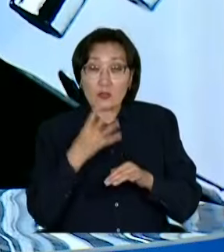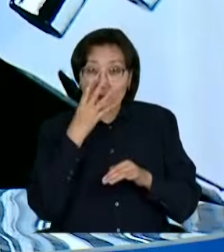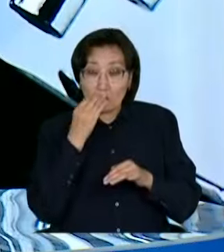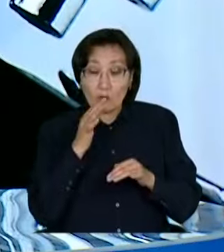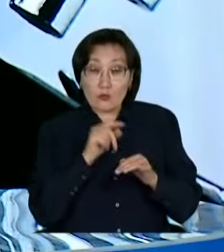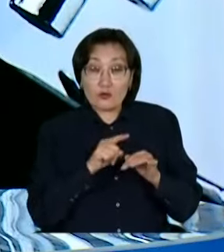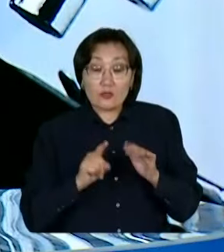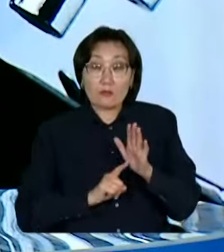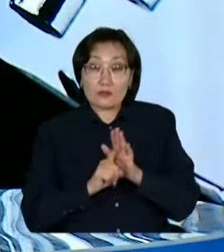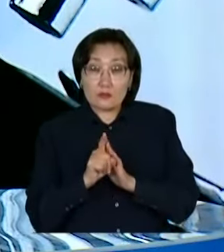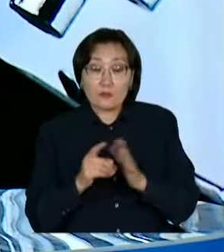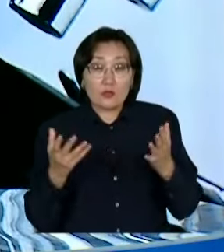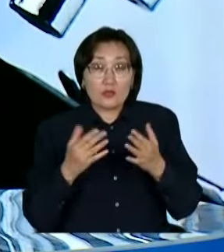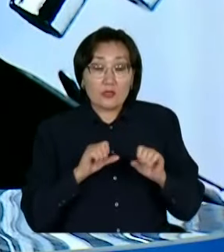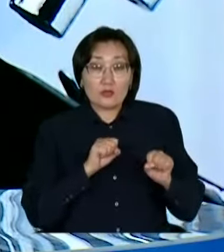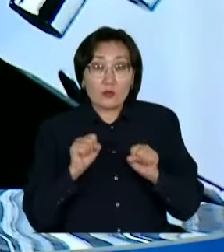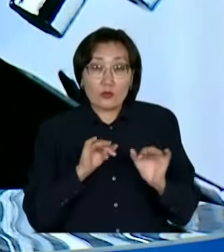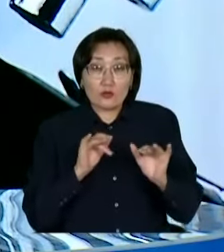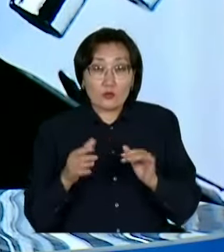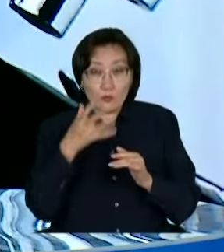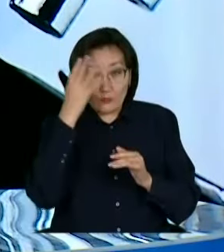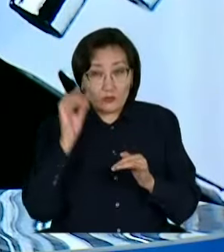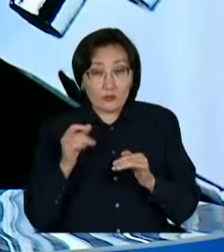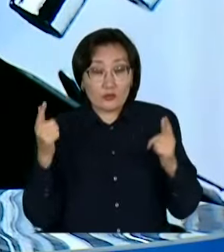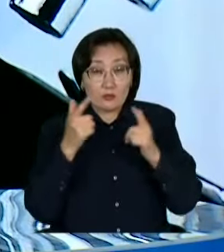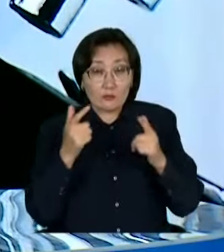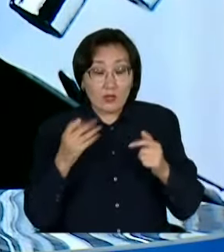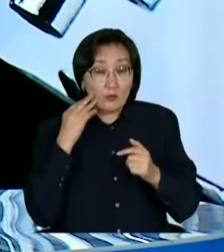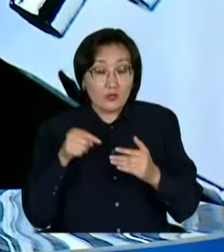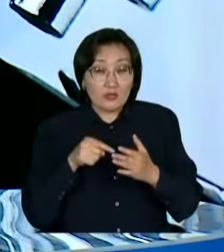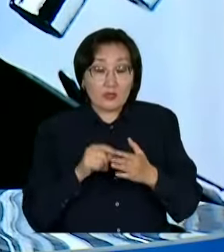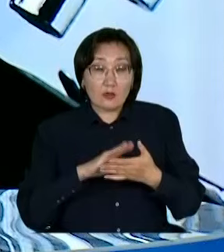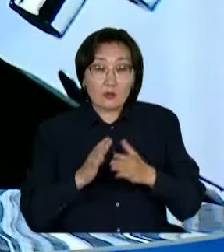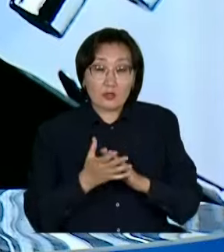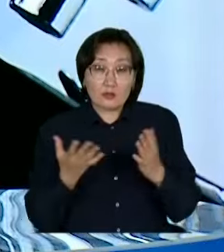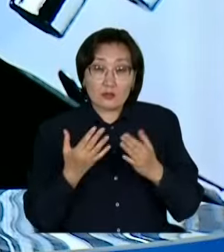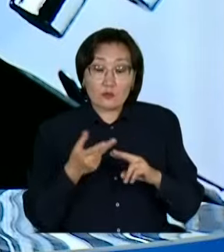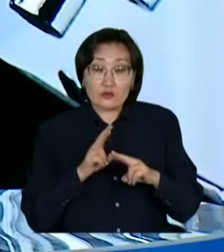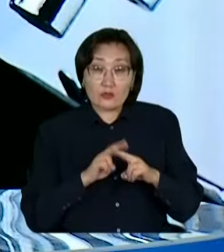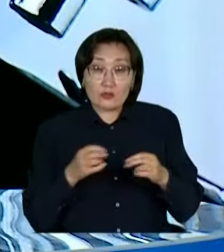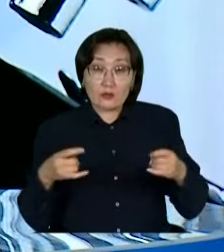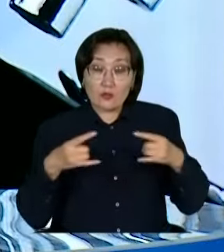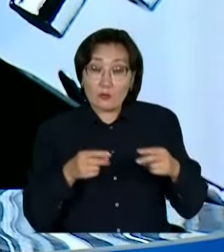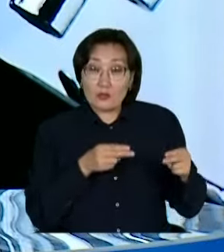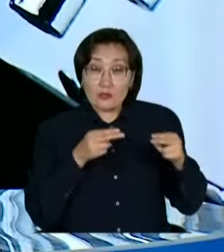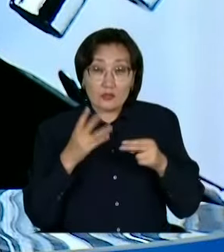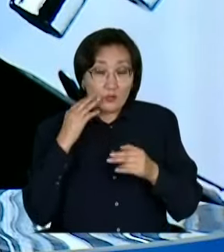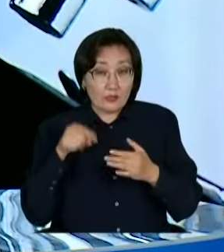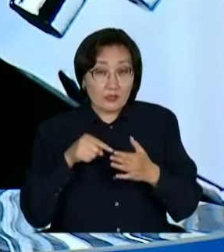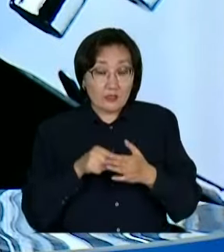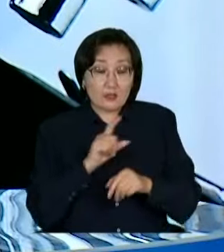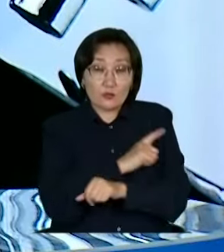жатыр. Мамандар қандай сақтық шараларын ұмытпауды ескертеді. Алматыда ахуал қандай? Бұл жөнінде студиямызға келген Алматы